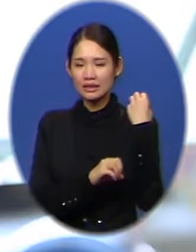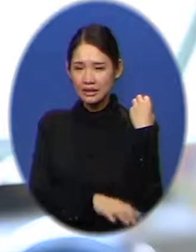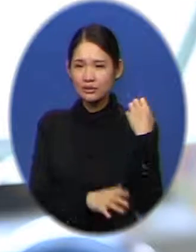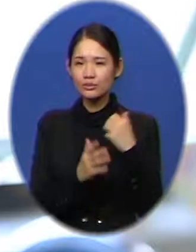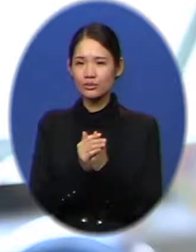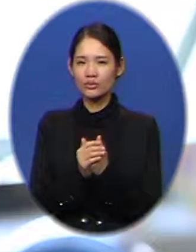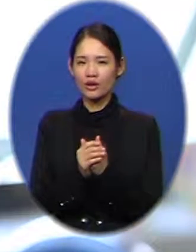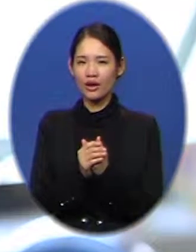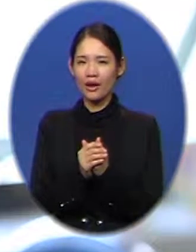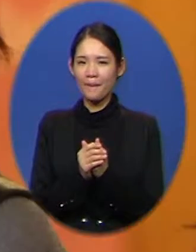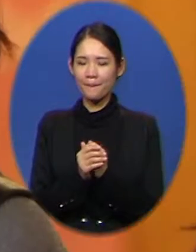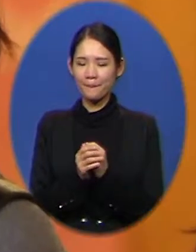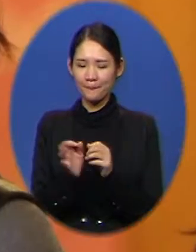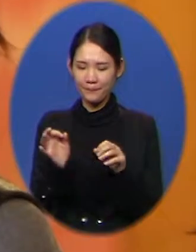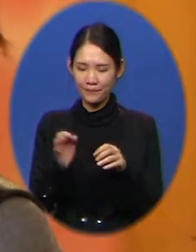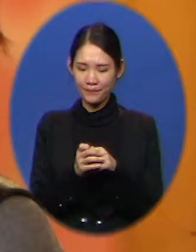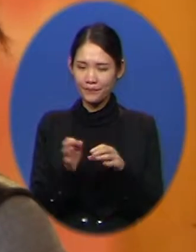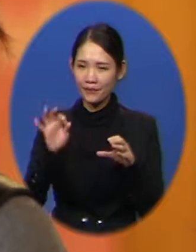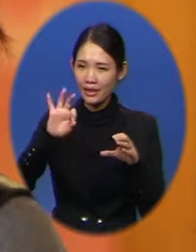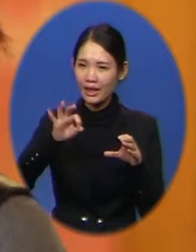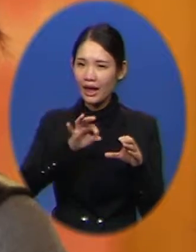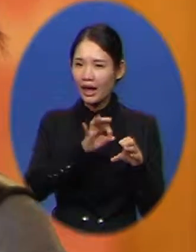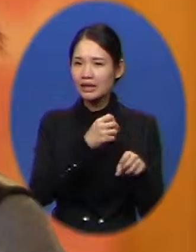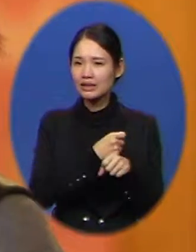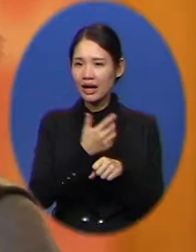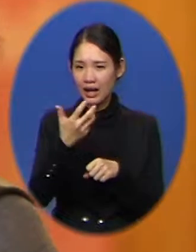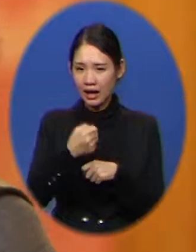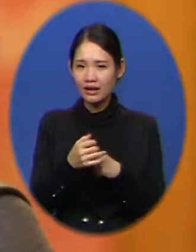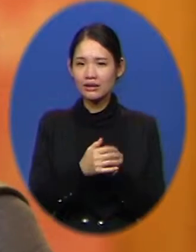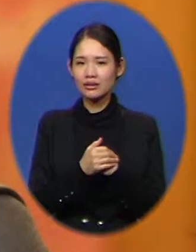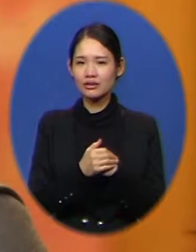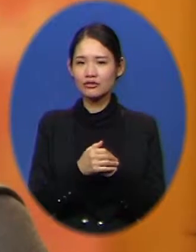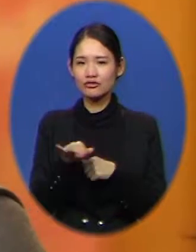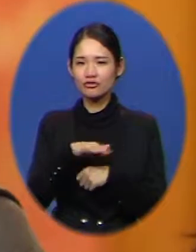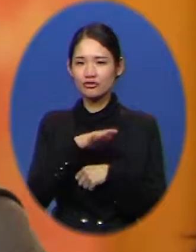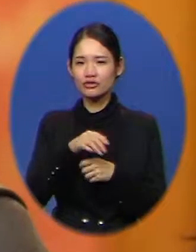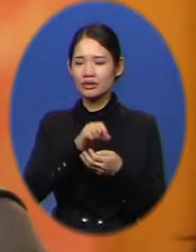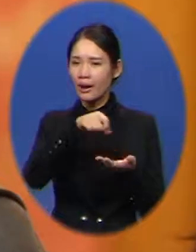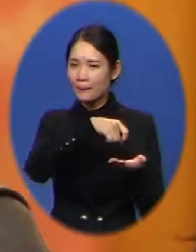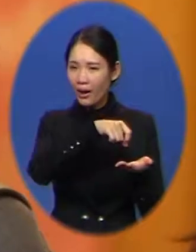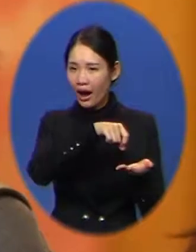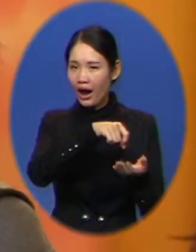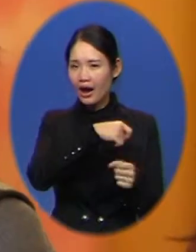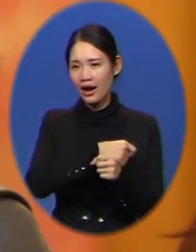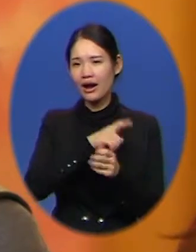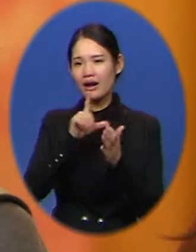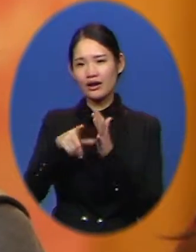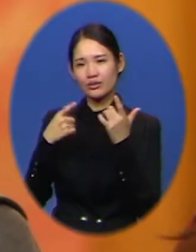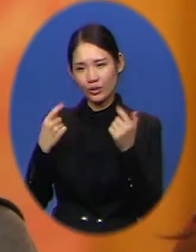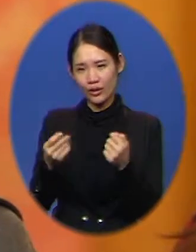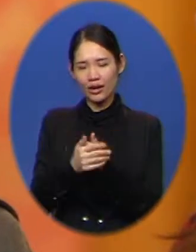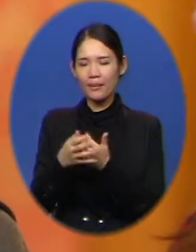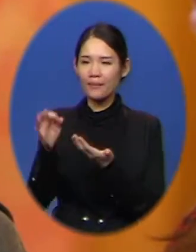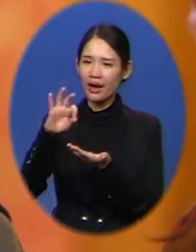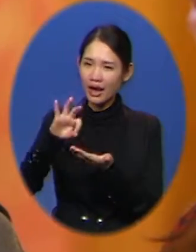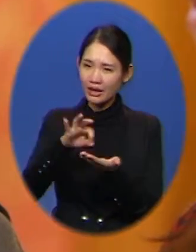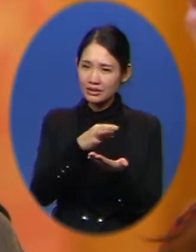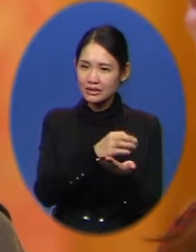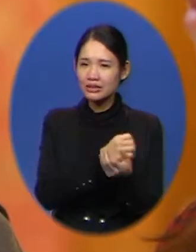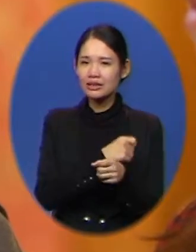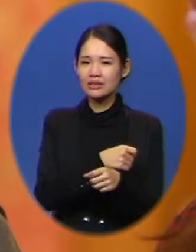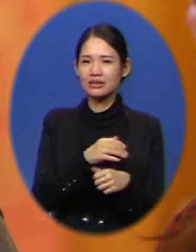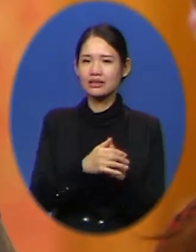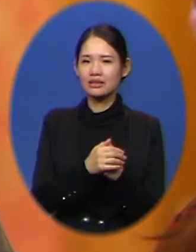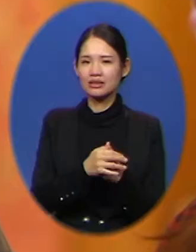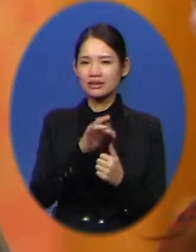바늘과 실을 가지고 우리가 이제 서양화에서는 붓을 가지고 그리는데 자수는 바늘과 실을 가지고